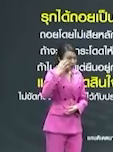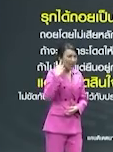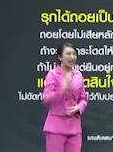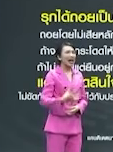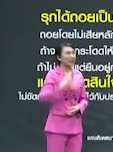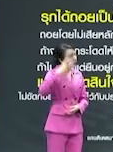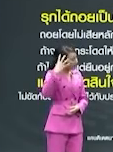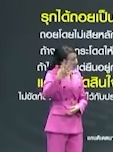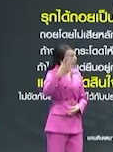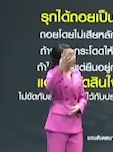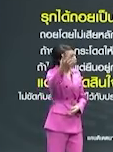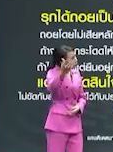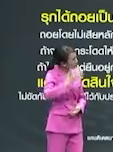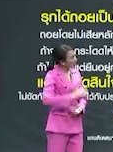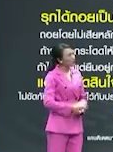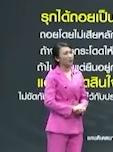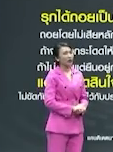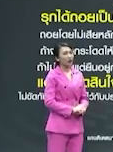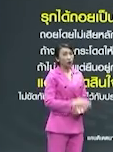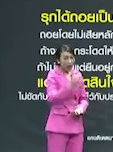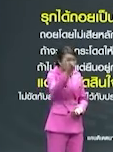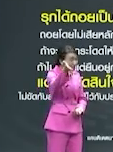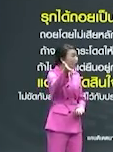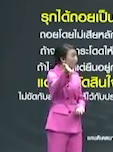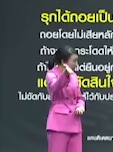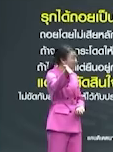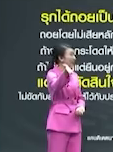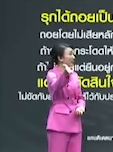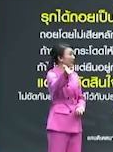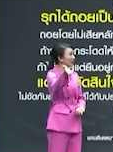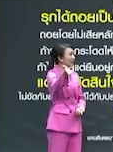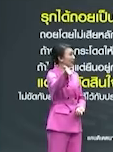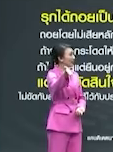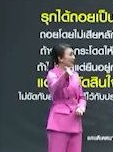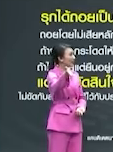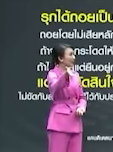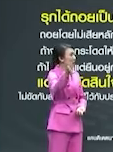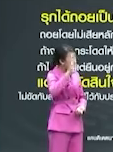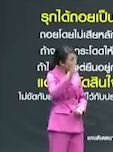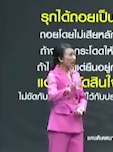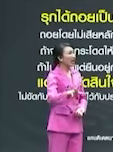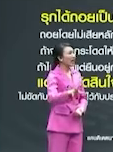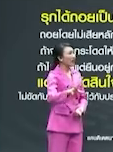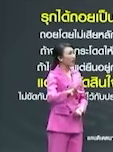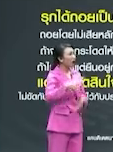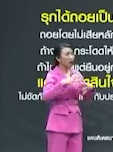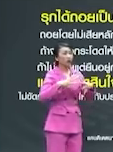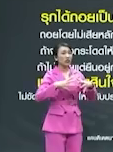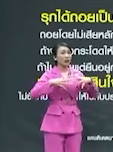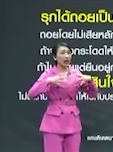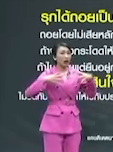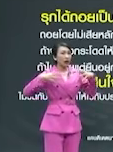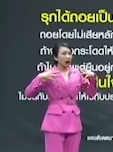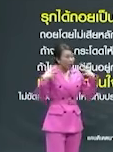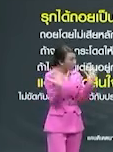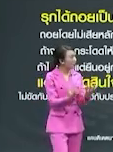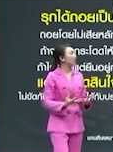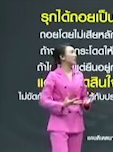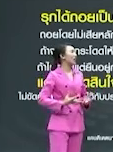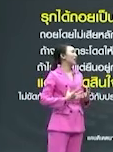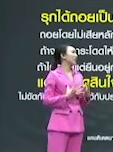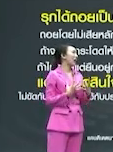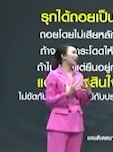คุณพิธาคือว่าที่นายกคนที่ 30ซึ่งเมื่อกี้ก็เหมือนกันจะผิดแปลกจากนี้ไม่ได้นะเพราะคนรู้สึกไปแล้วไงว่า